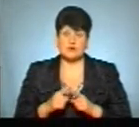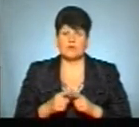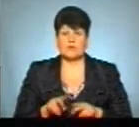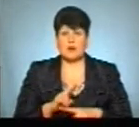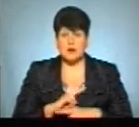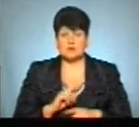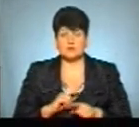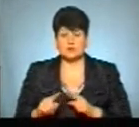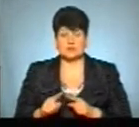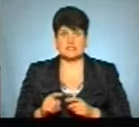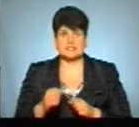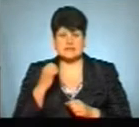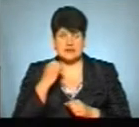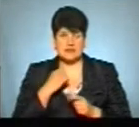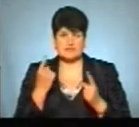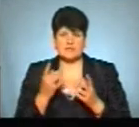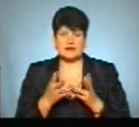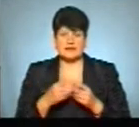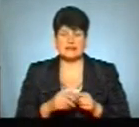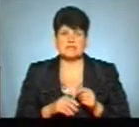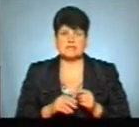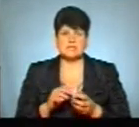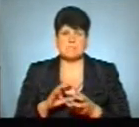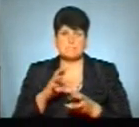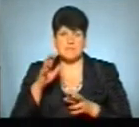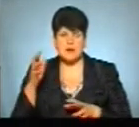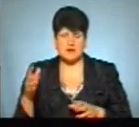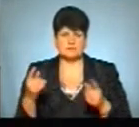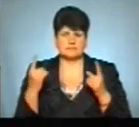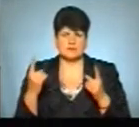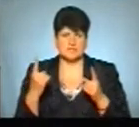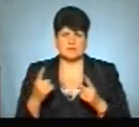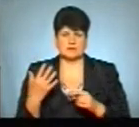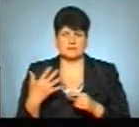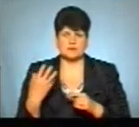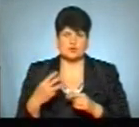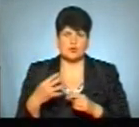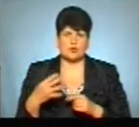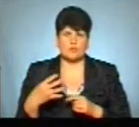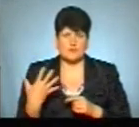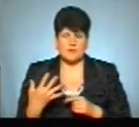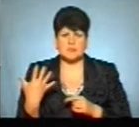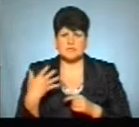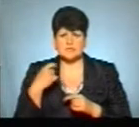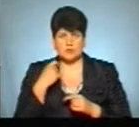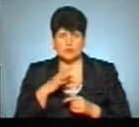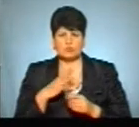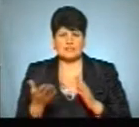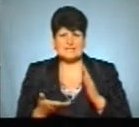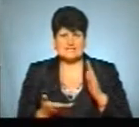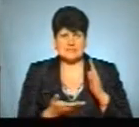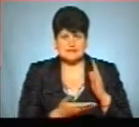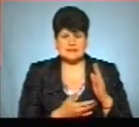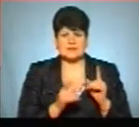ось велика кількість берез потужних, 30-40-50-літніх, були зрізані навіть у